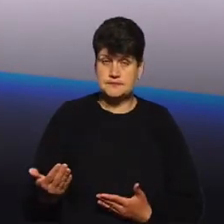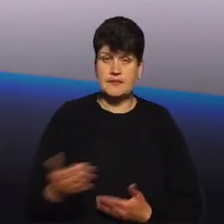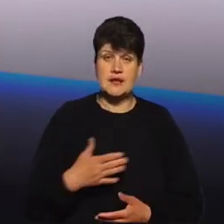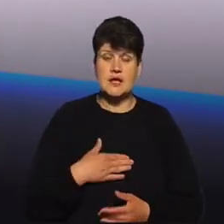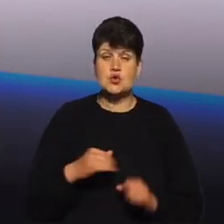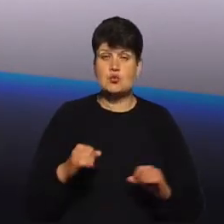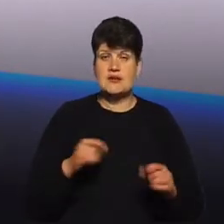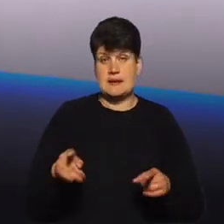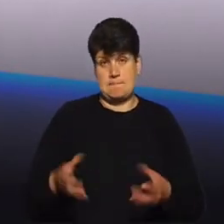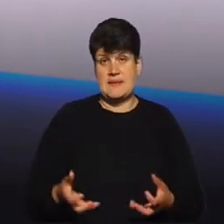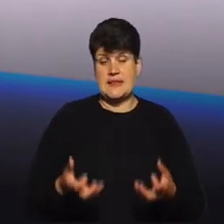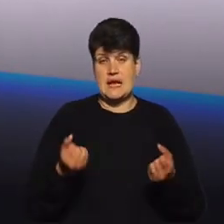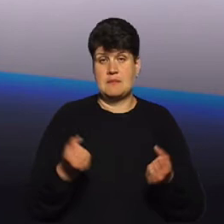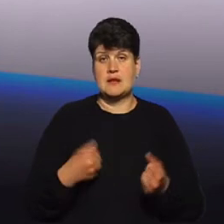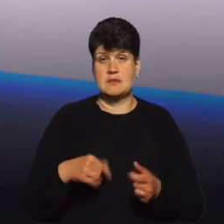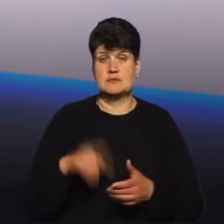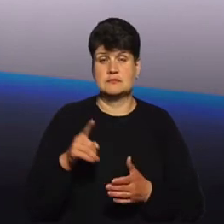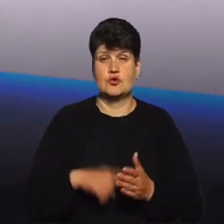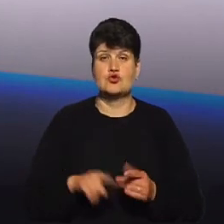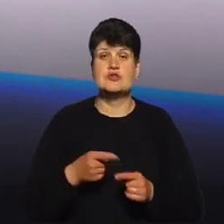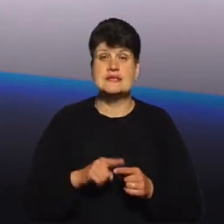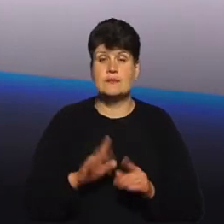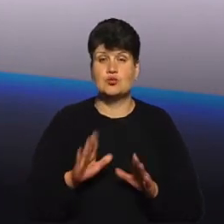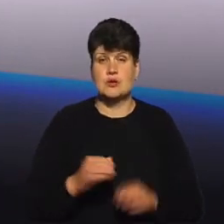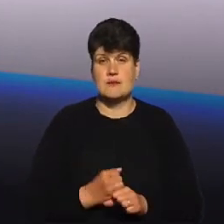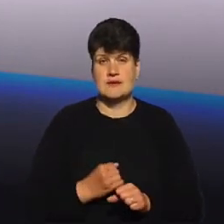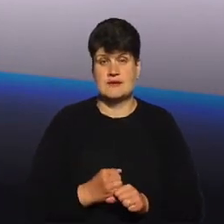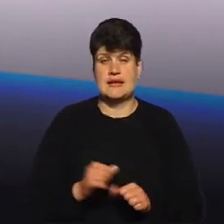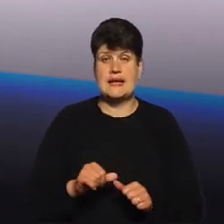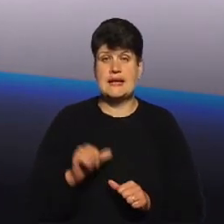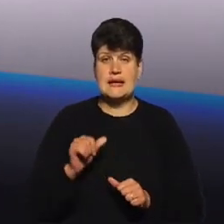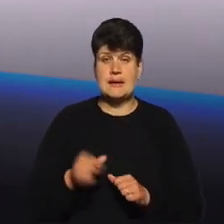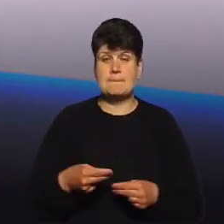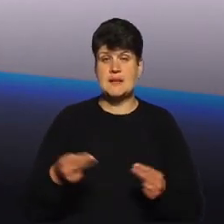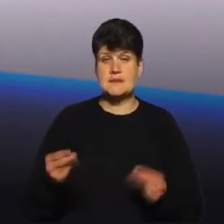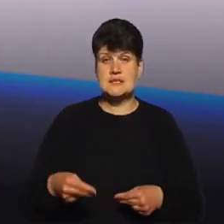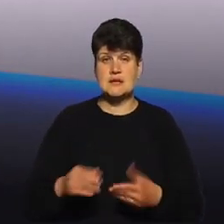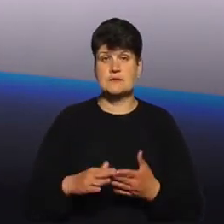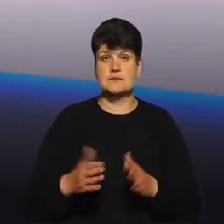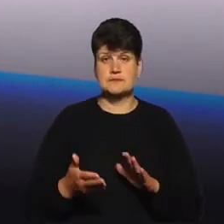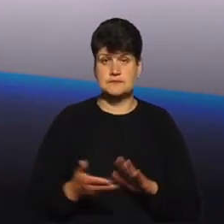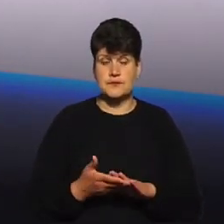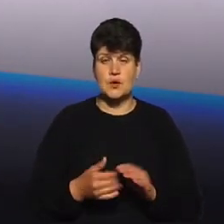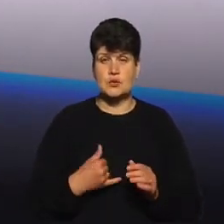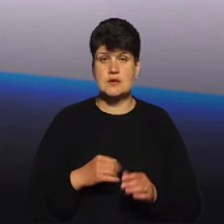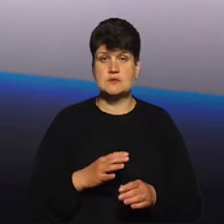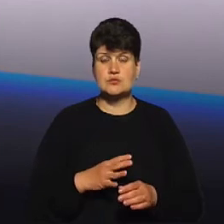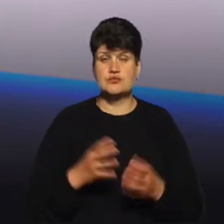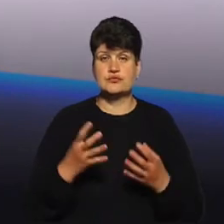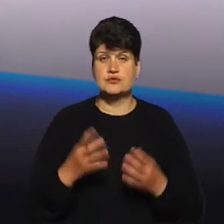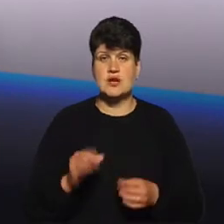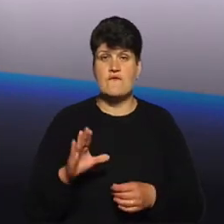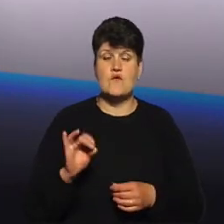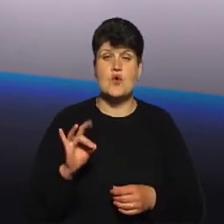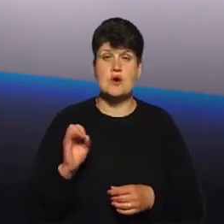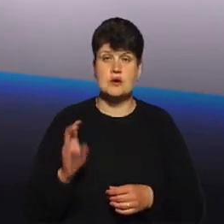впевнені, що воно буде працювати. Не, окрім самого підписання меморандуму, в нас відбувся ще воркшоп. Тобто всі учасники